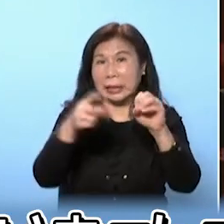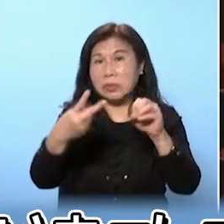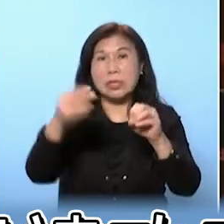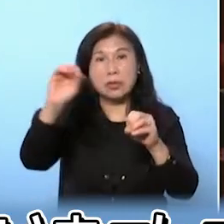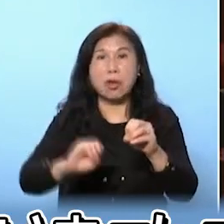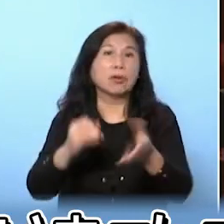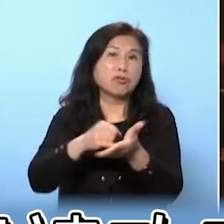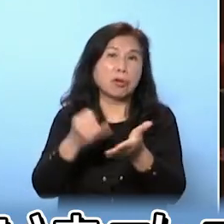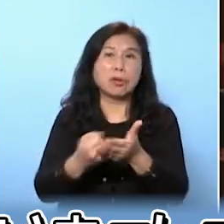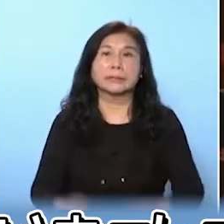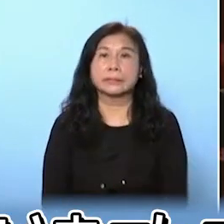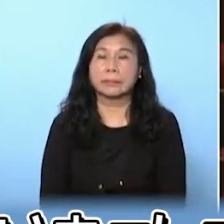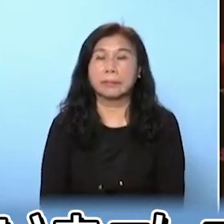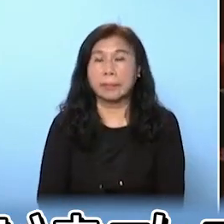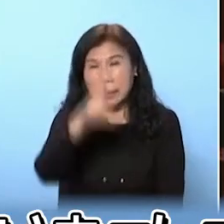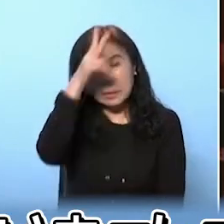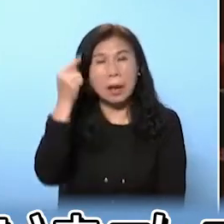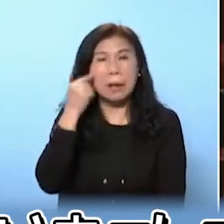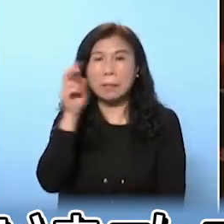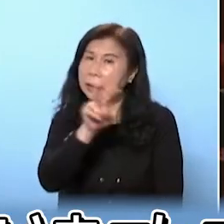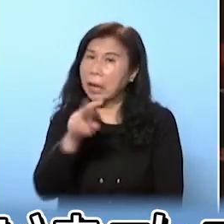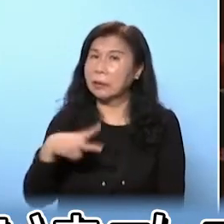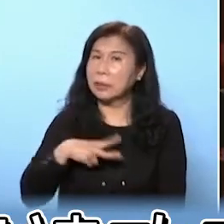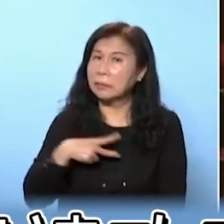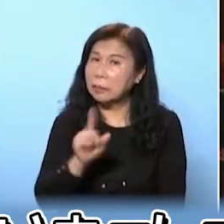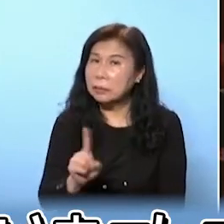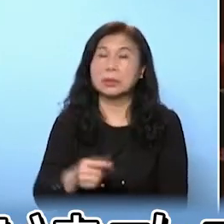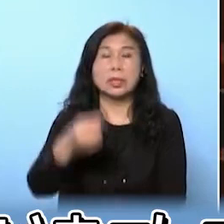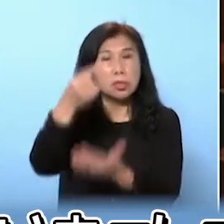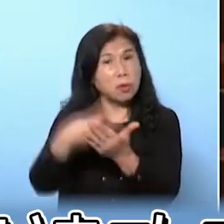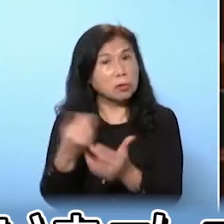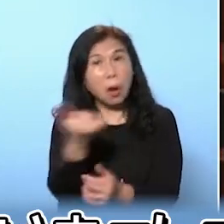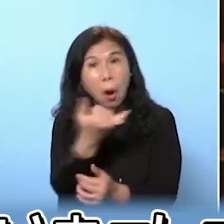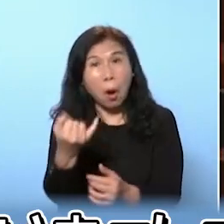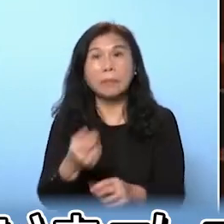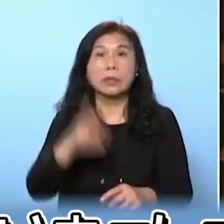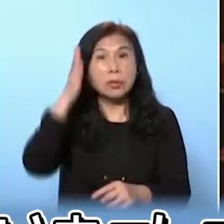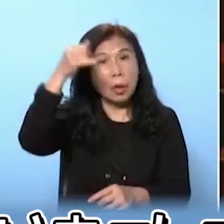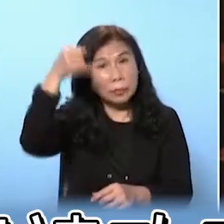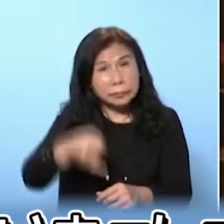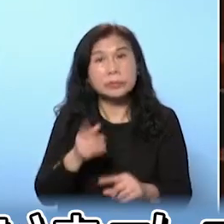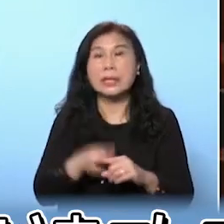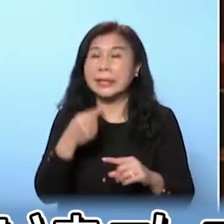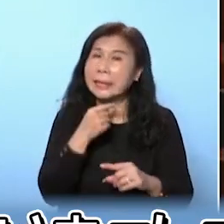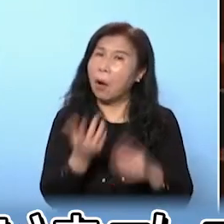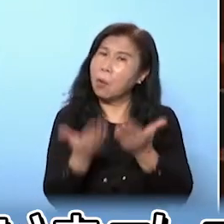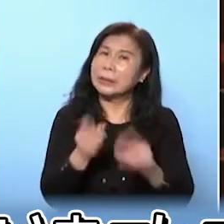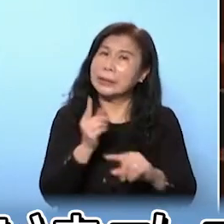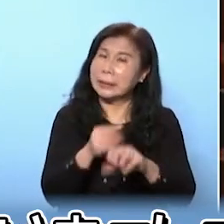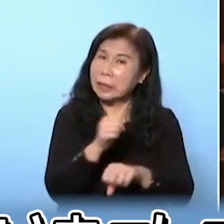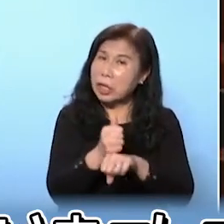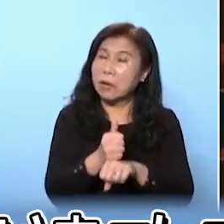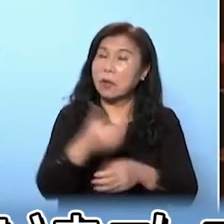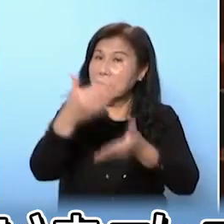印花税，所以政府是应该检讨现在措施成效，研究未来是不是有空间进一步